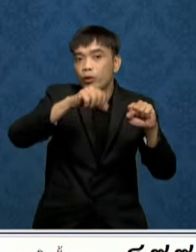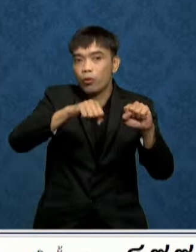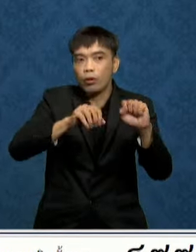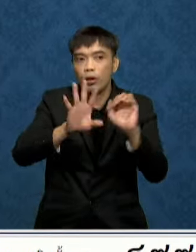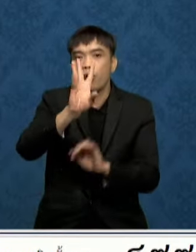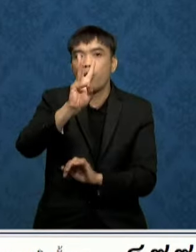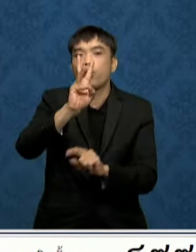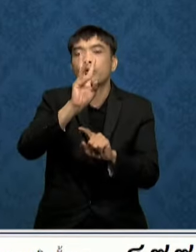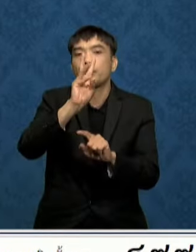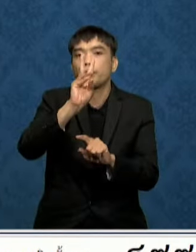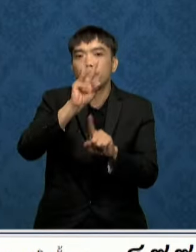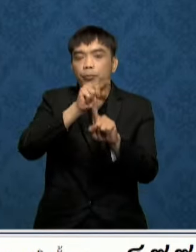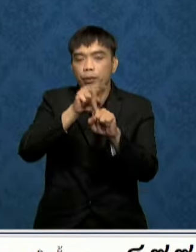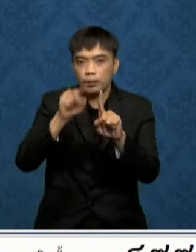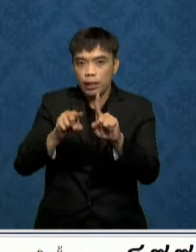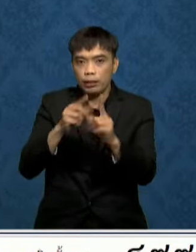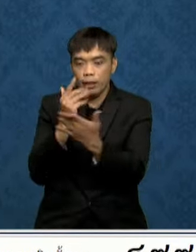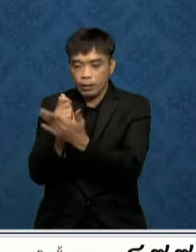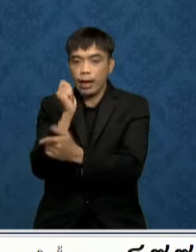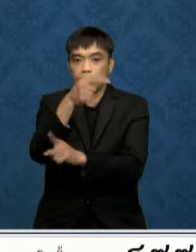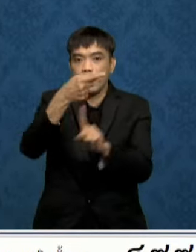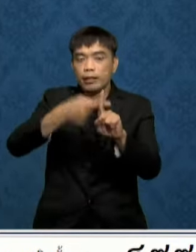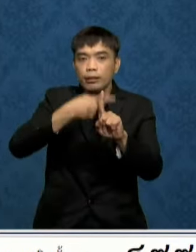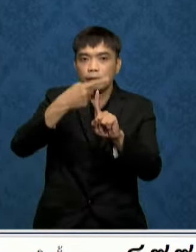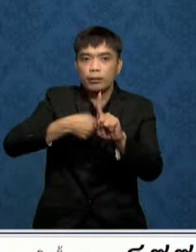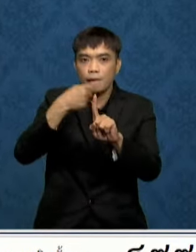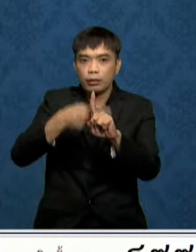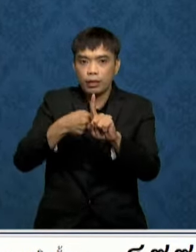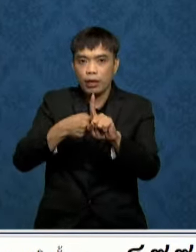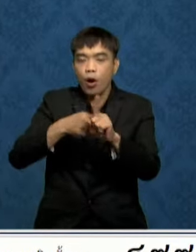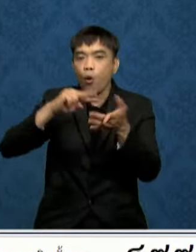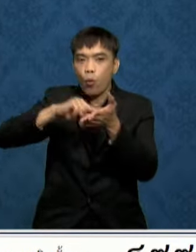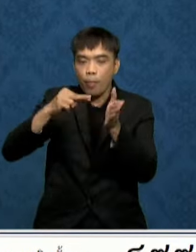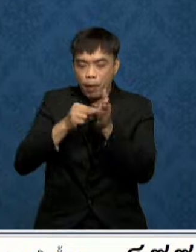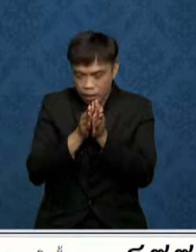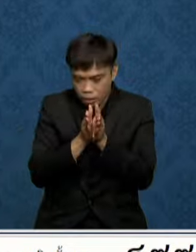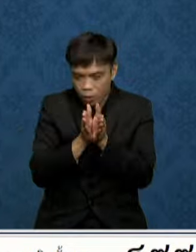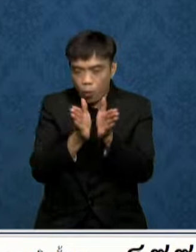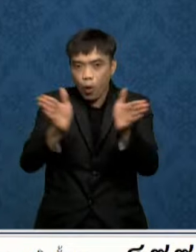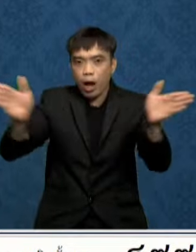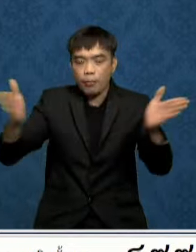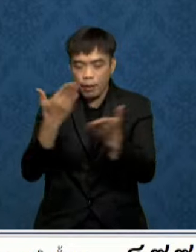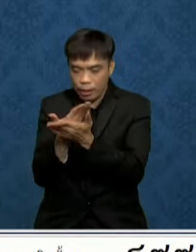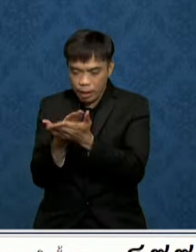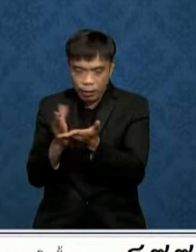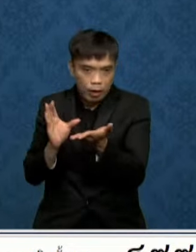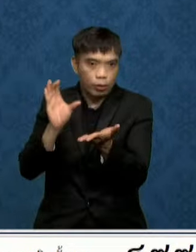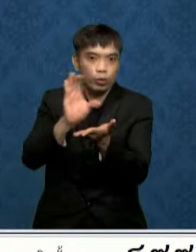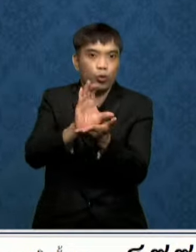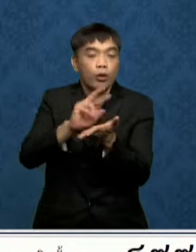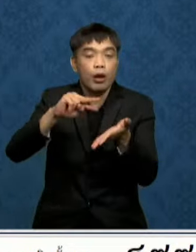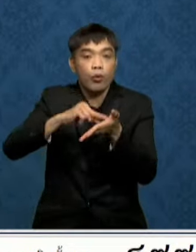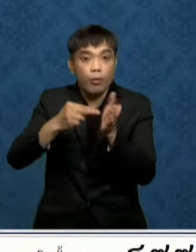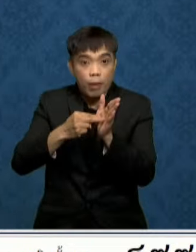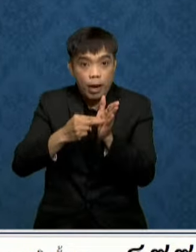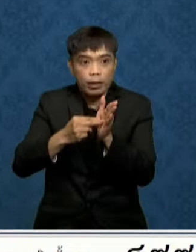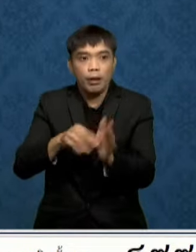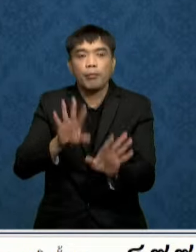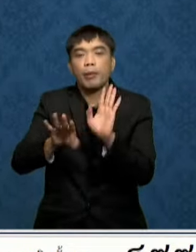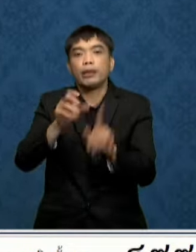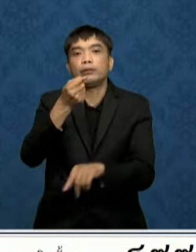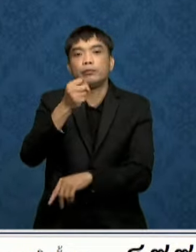เนี่ยประมาณ 6%จะจ่ายเป็นค่าชาวบ้านนี่คือตีความอย่างกว้างใจกว้างที่สุดแล้วว่าเป็นรายจ่ายลงทุนเนี่ยอีก 13%เท่านั้น